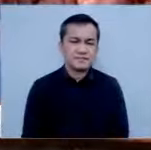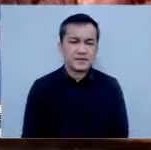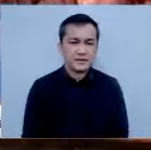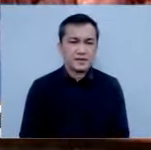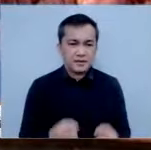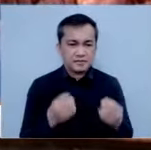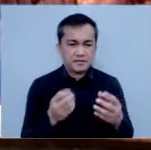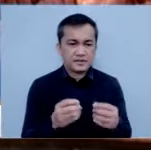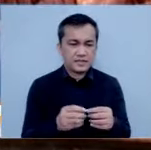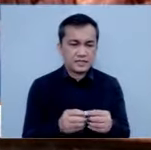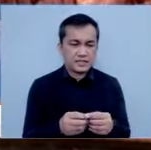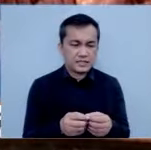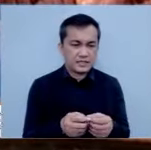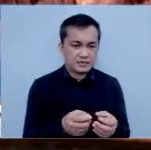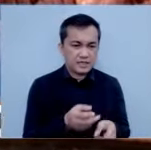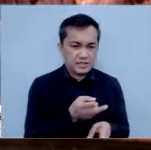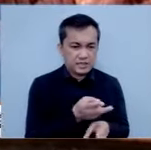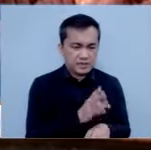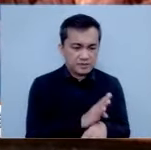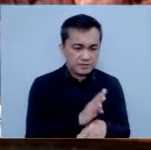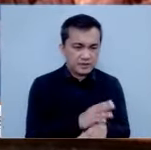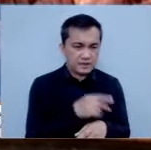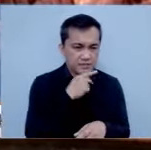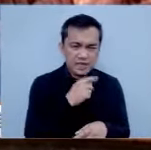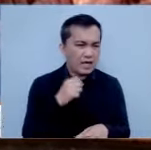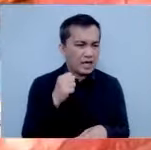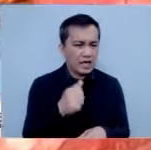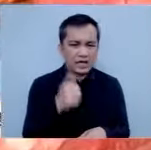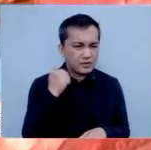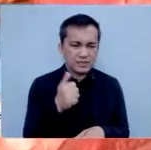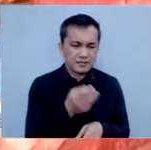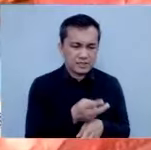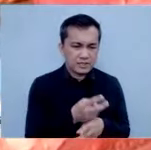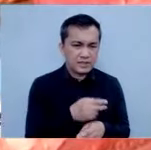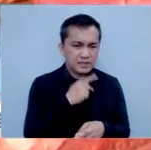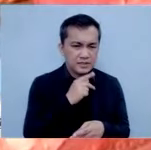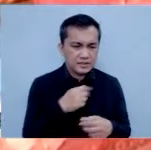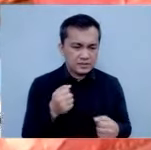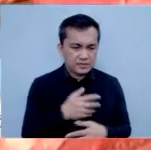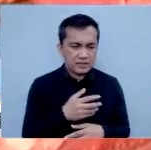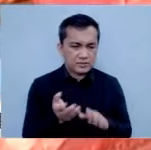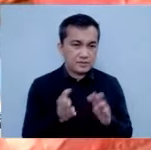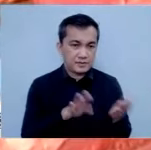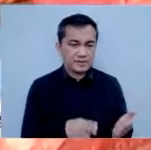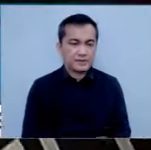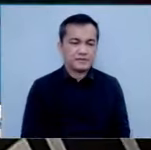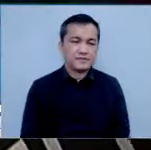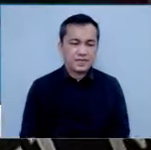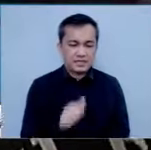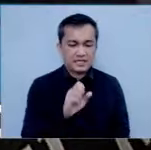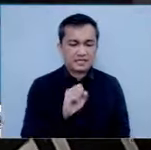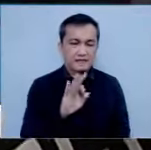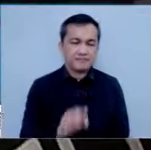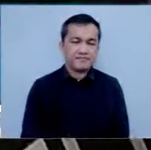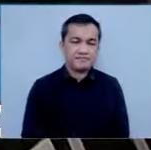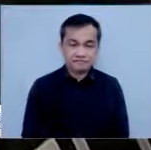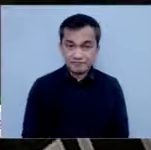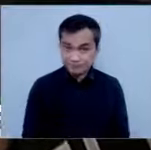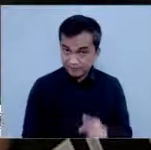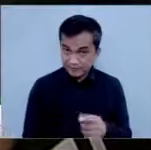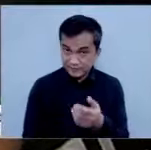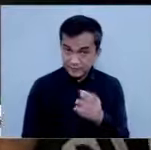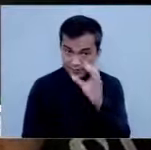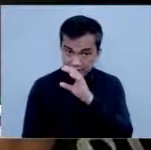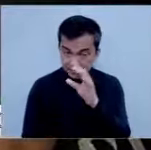mga mambababoy ang nanghihinayang ng mag-alaga ng baboy dahil sa takot na mamatay lang ito sa ASF. Kaya kung naghahanap ang ating